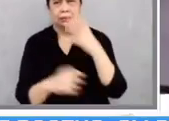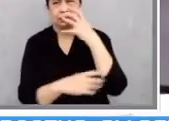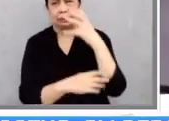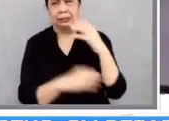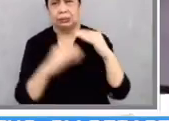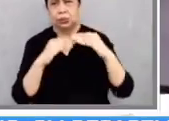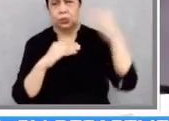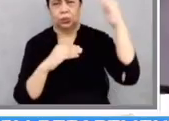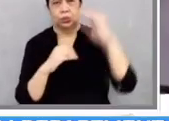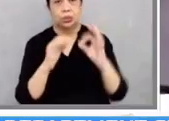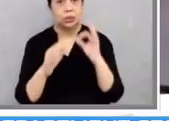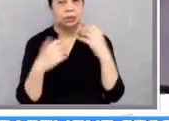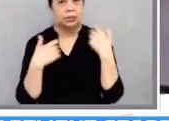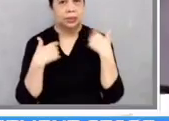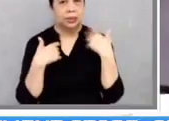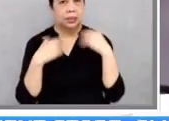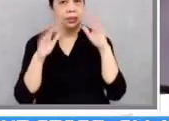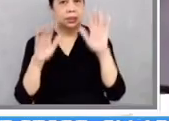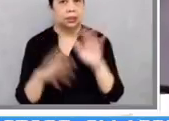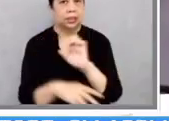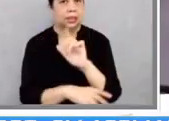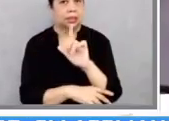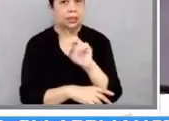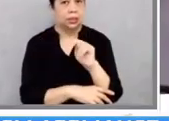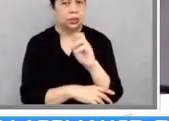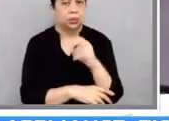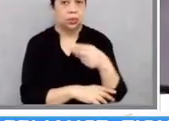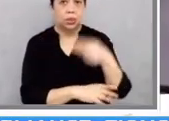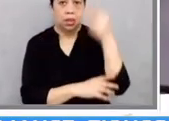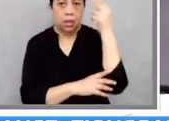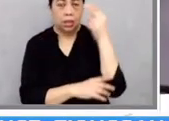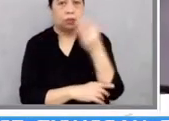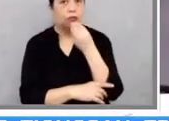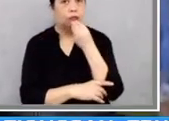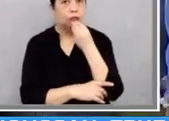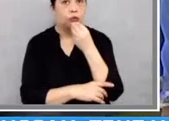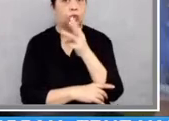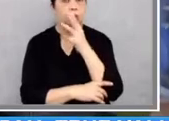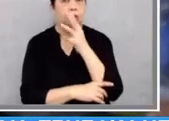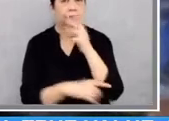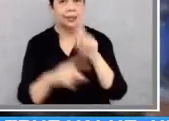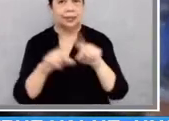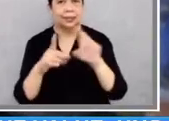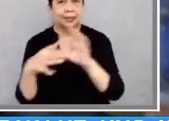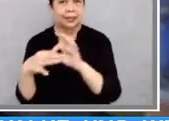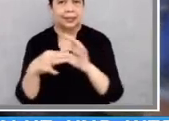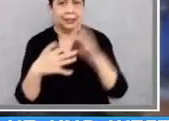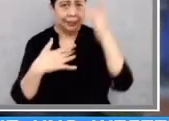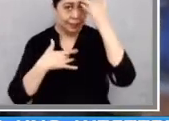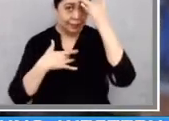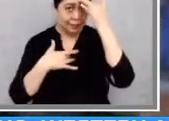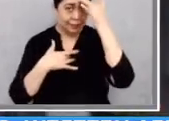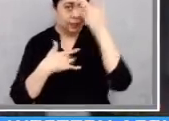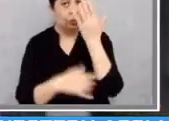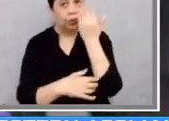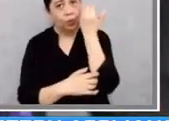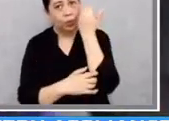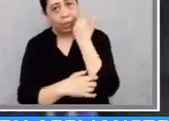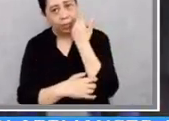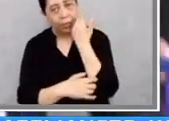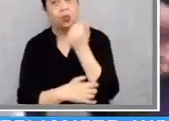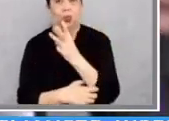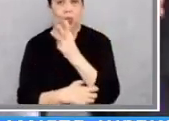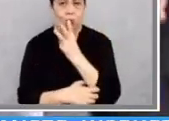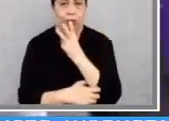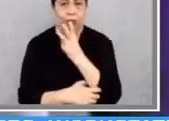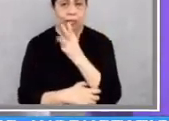nagkakaroon po ng fenomeno ng El Nino, tumataas po ang mga food and waterborne diseases dahil na rin po sa kakulangan ng tubig. Kailangan